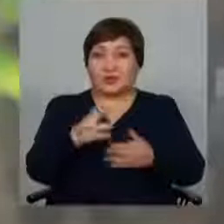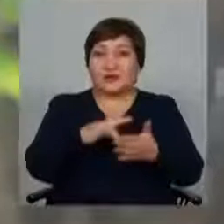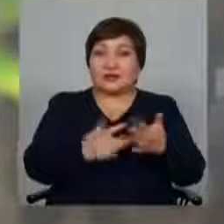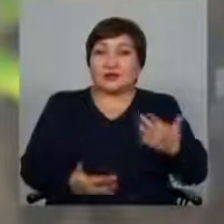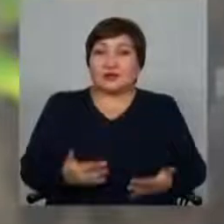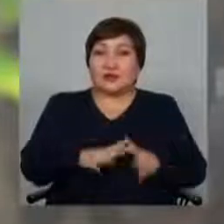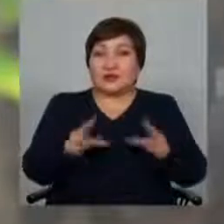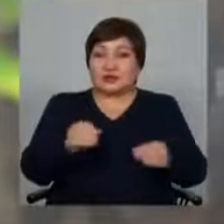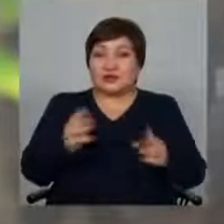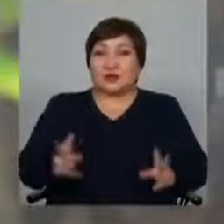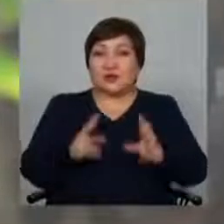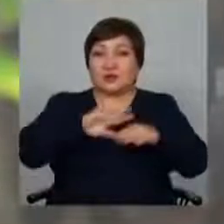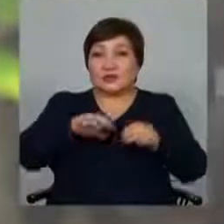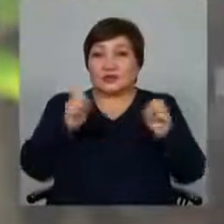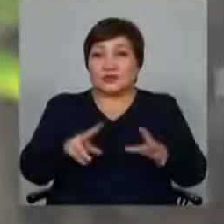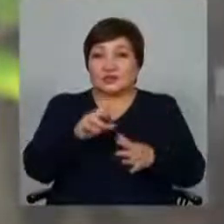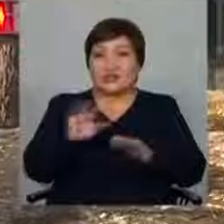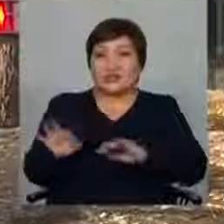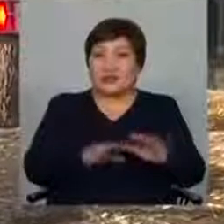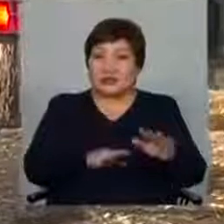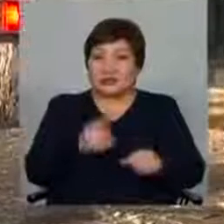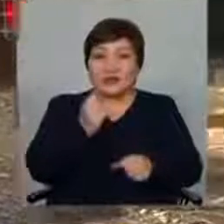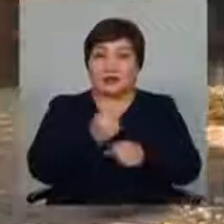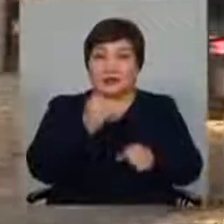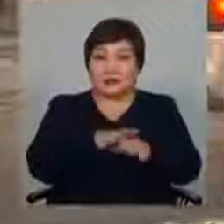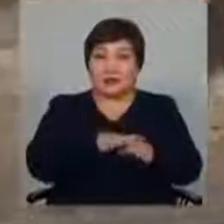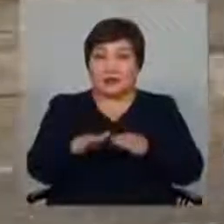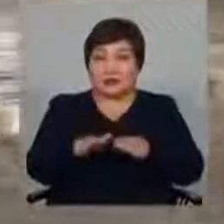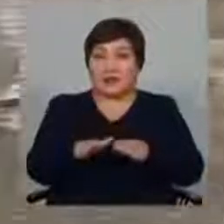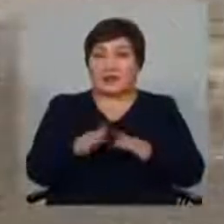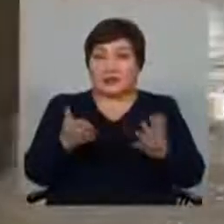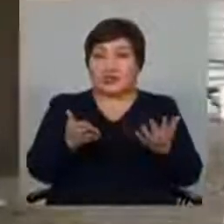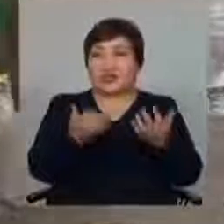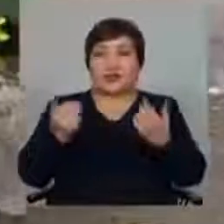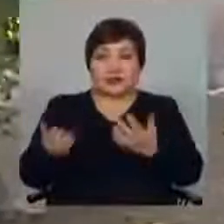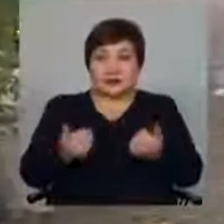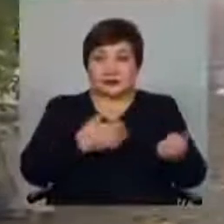барынша өрт қауіпсіздігі шараларын қатаң сақтауға шақырады. Сымбат Ноғай, Мұрат Тайжанов, Алматы телеарнасы.